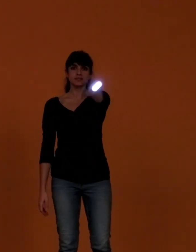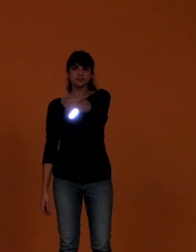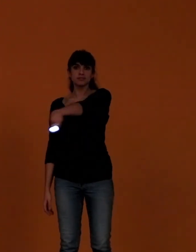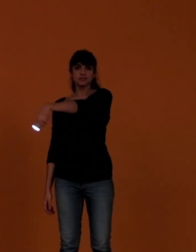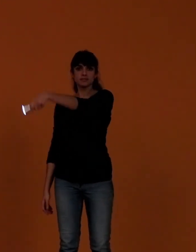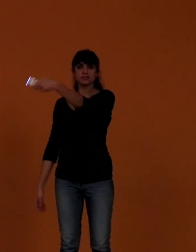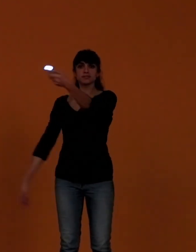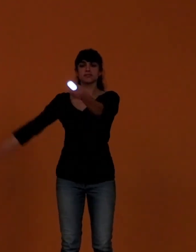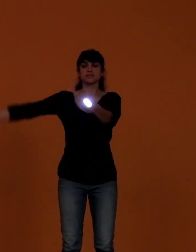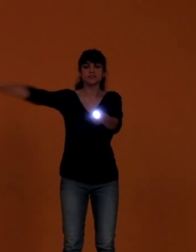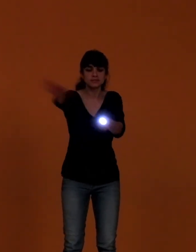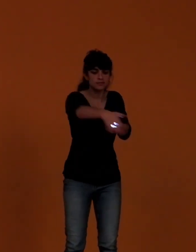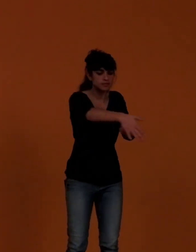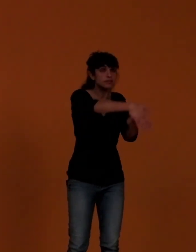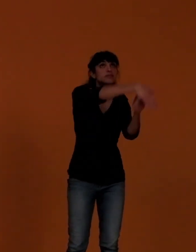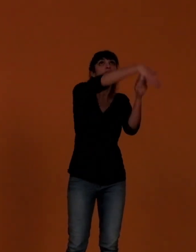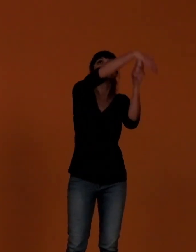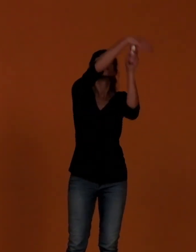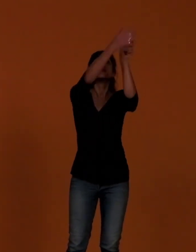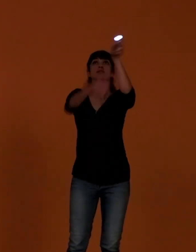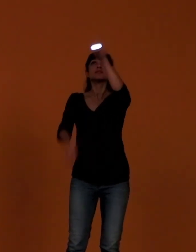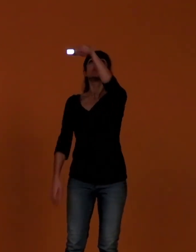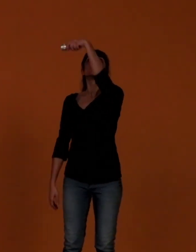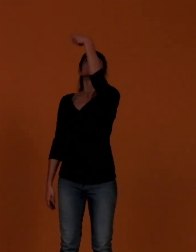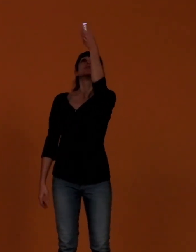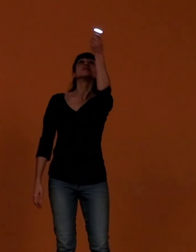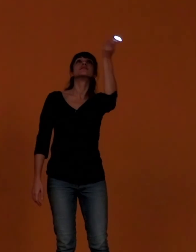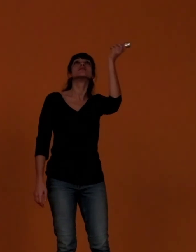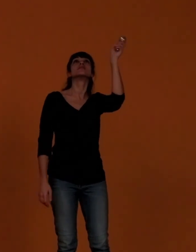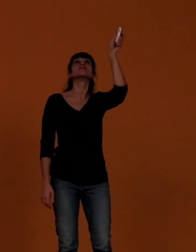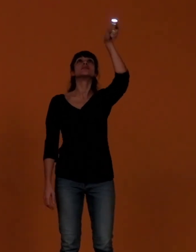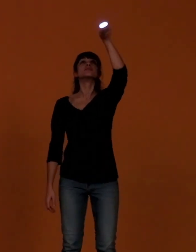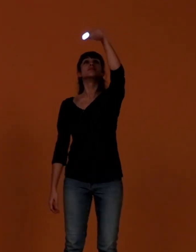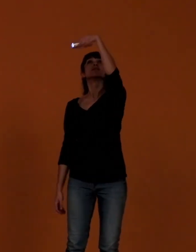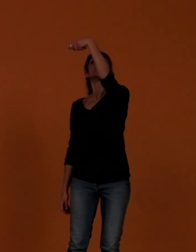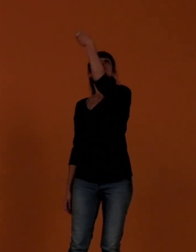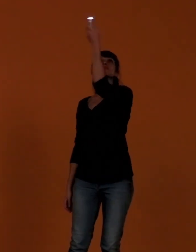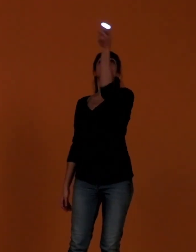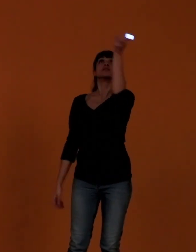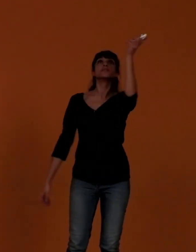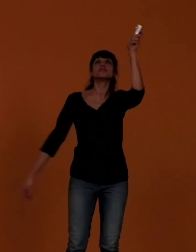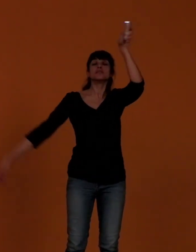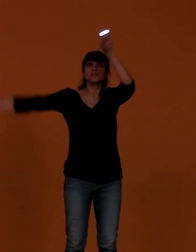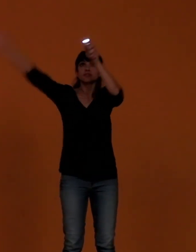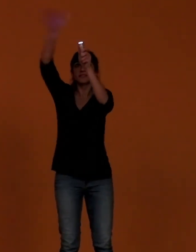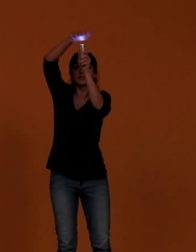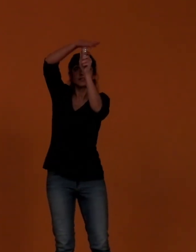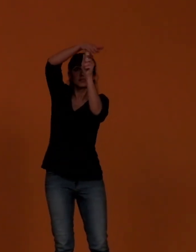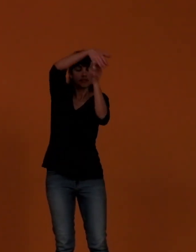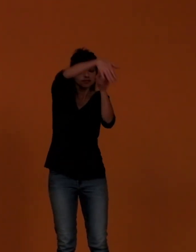'anar a dormir. Bona nit, i que els teus homis siguin ben bonics.